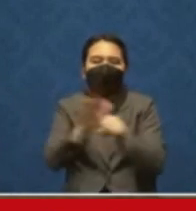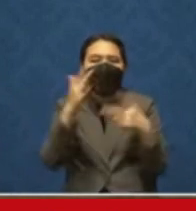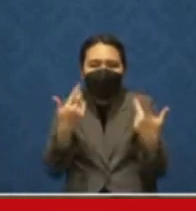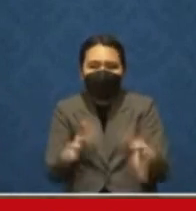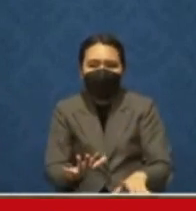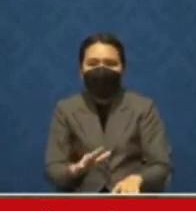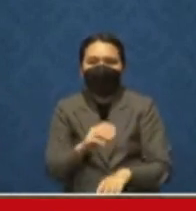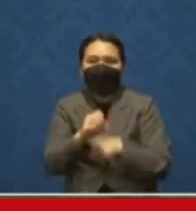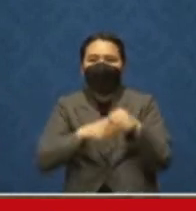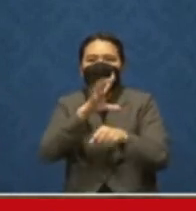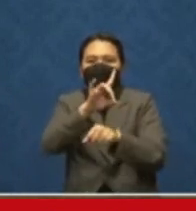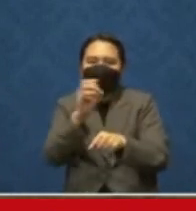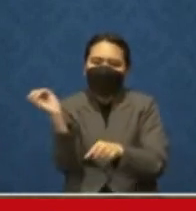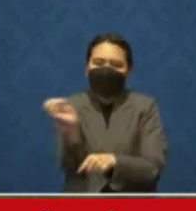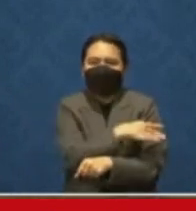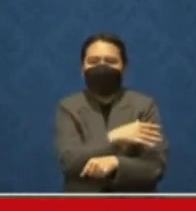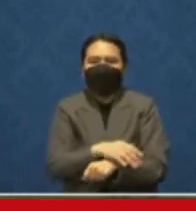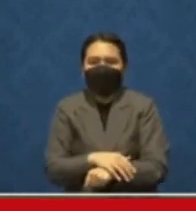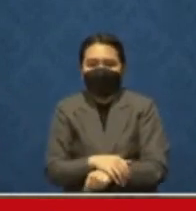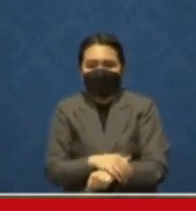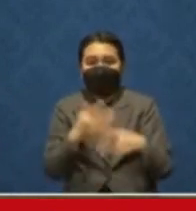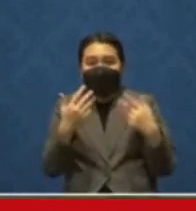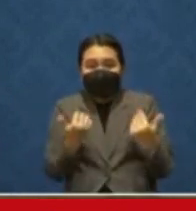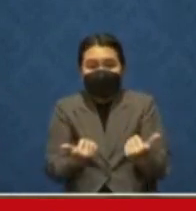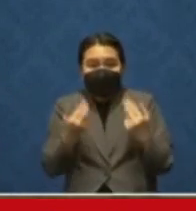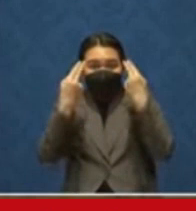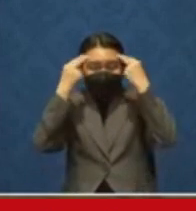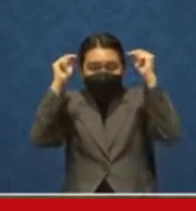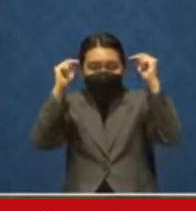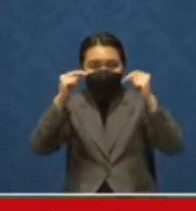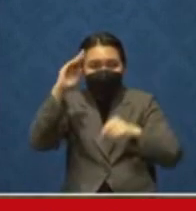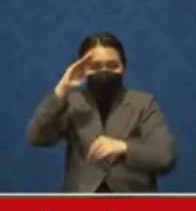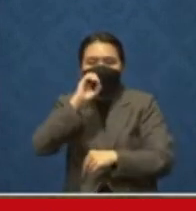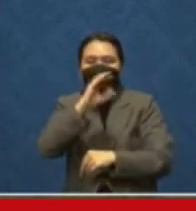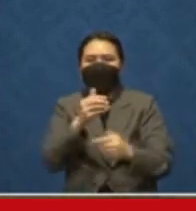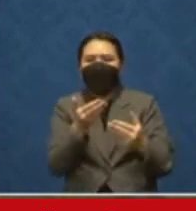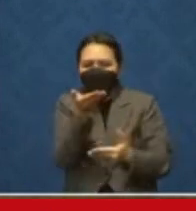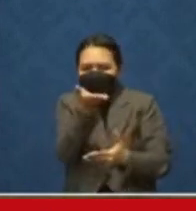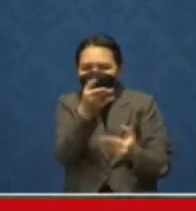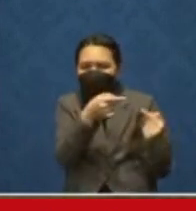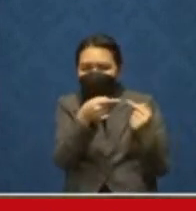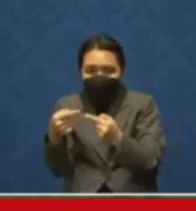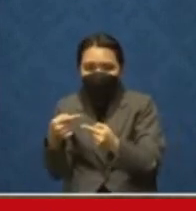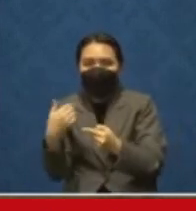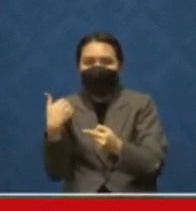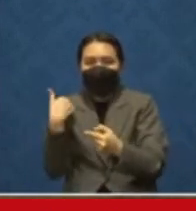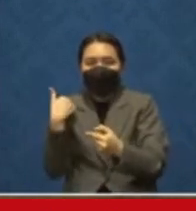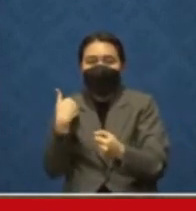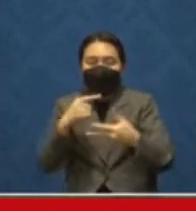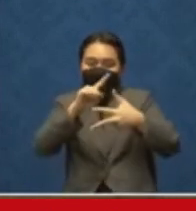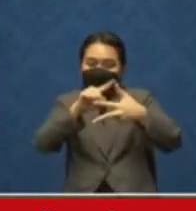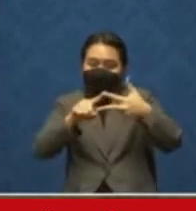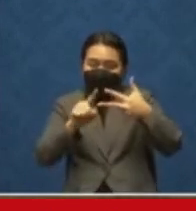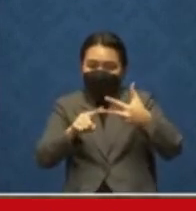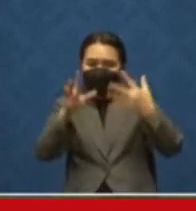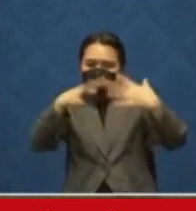หลายประเทศเก่งขนาดไหนคุณก็อยู่ 2สมัยเก่งอย่างใส่มันก็เต็มที่แล้วนะถ้าเกินนี้ไม่เก่งก็ถือว่าเอาไปทิ้งแล้วรอแป๊บ